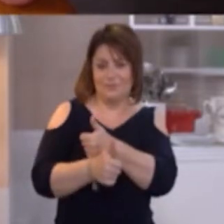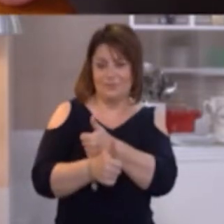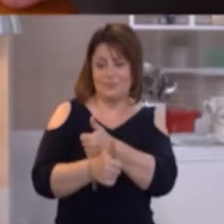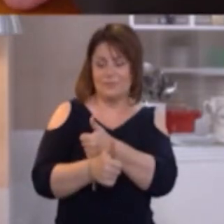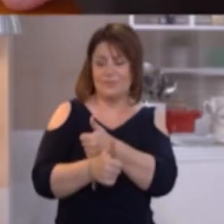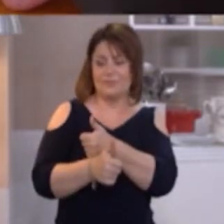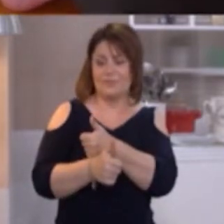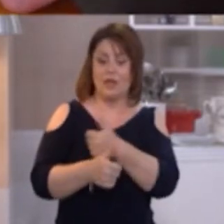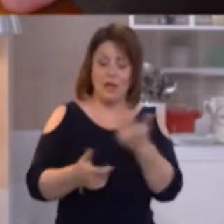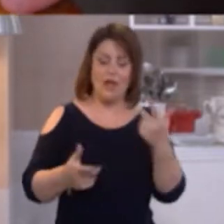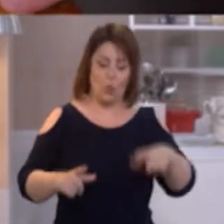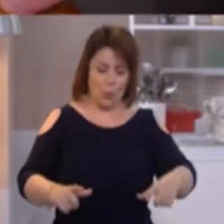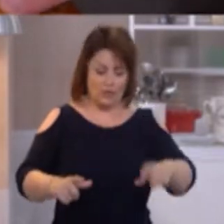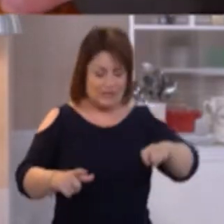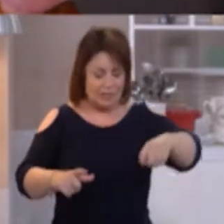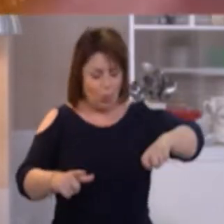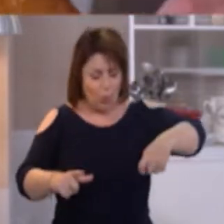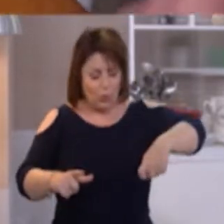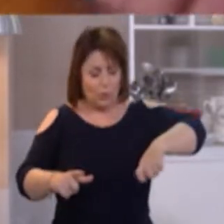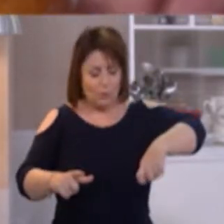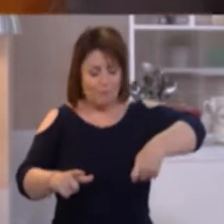Così qua, andiamo a scavare poco poco.